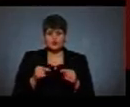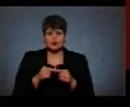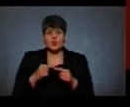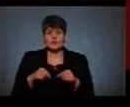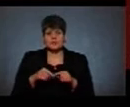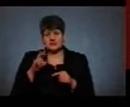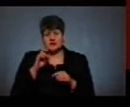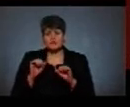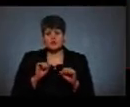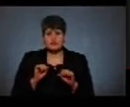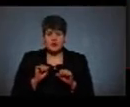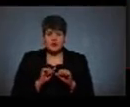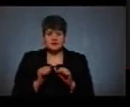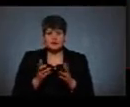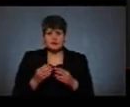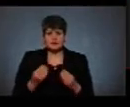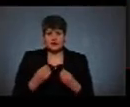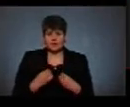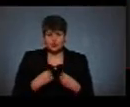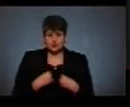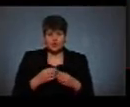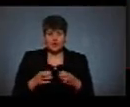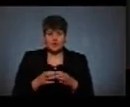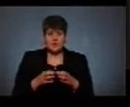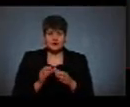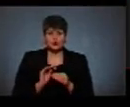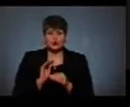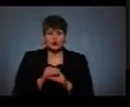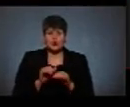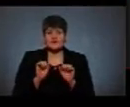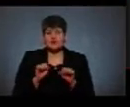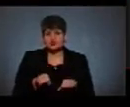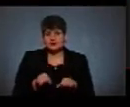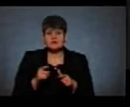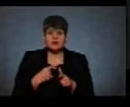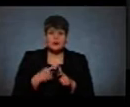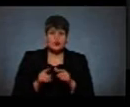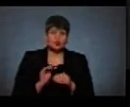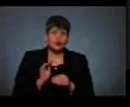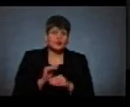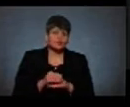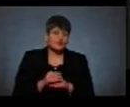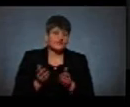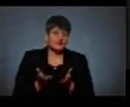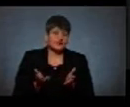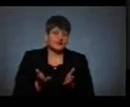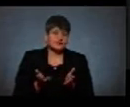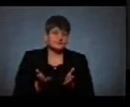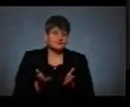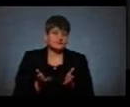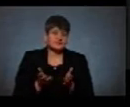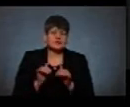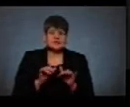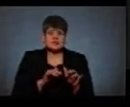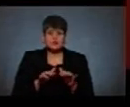влади, і які дають громаді або додаткові можливості, або додаткові якісь засоби